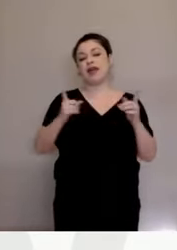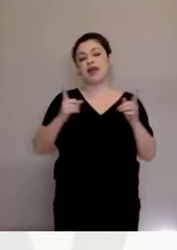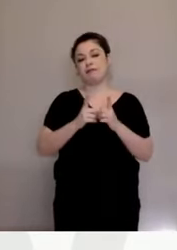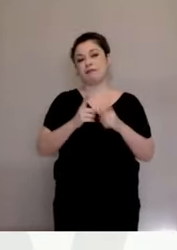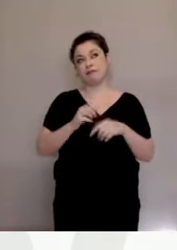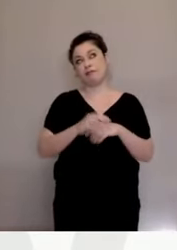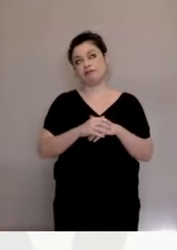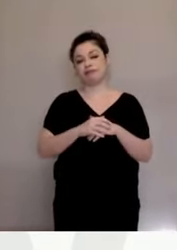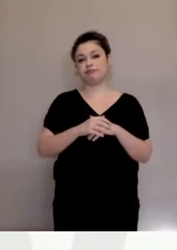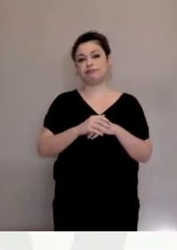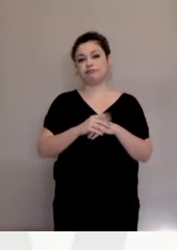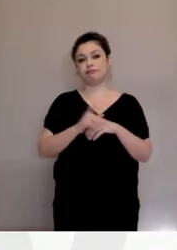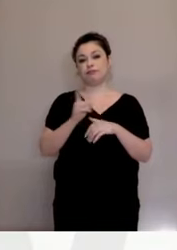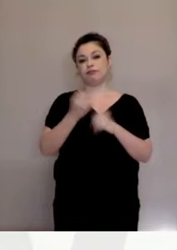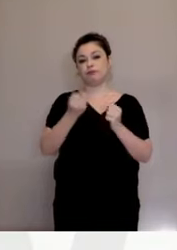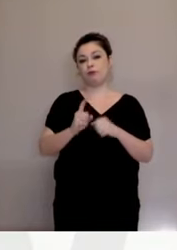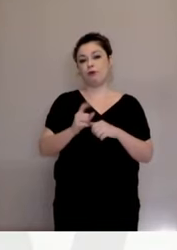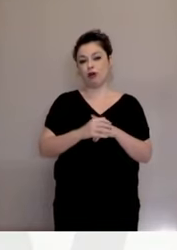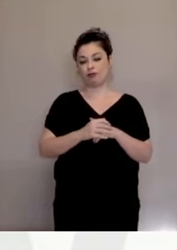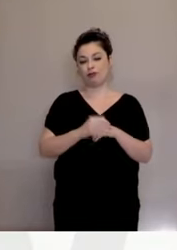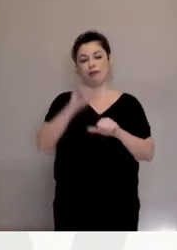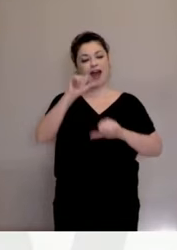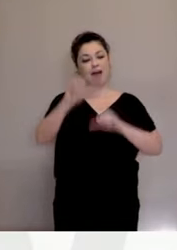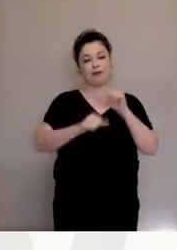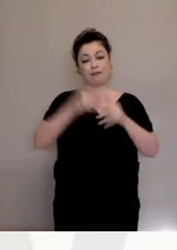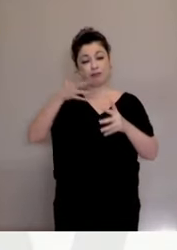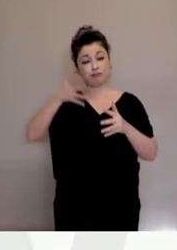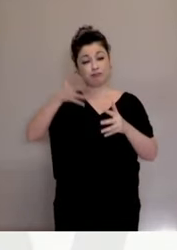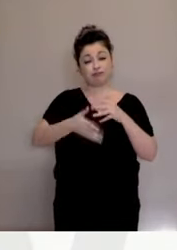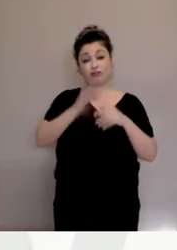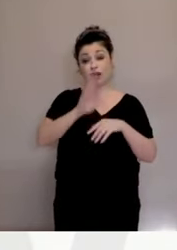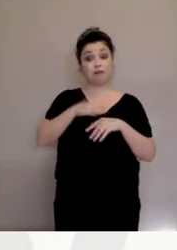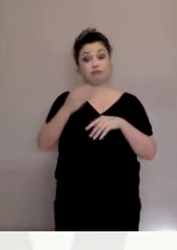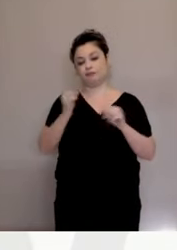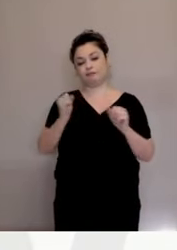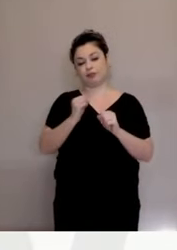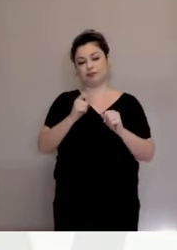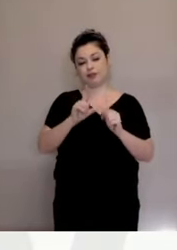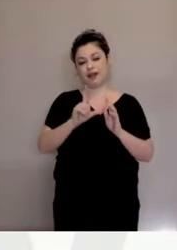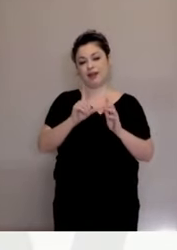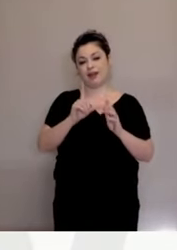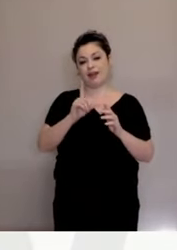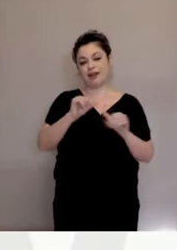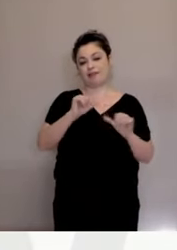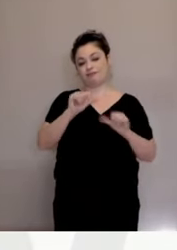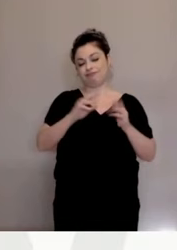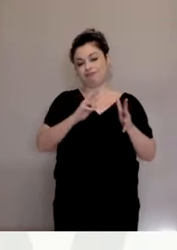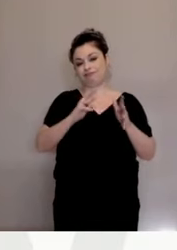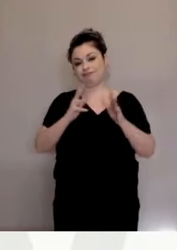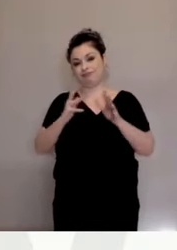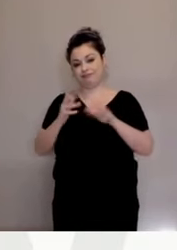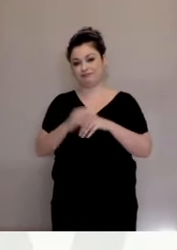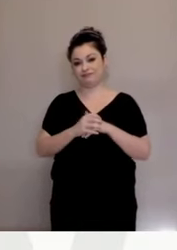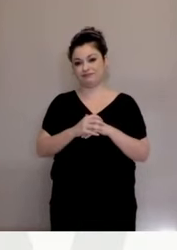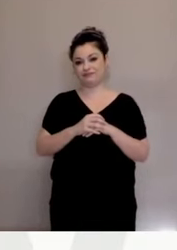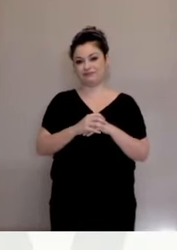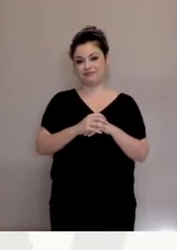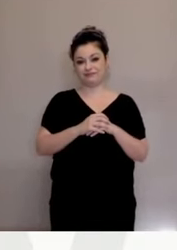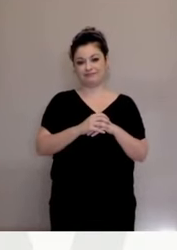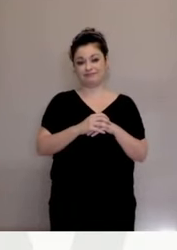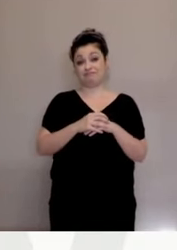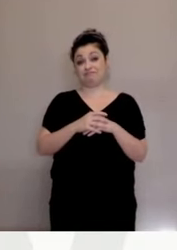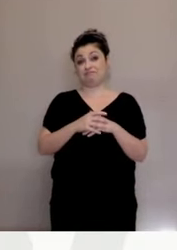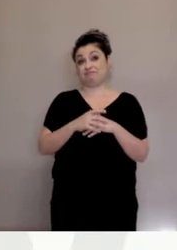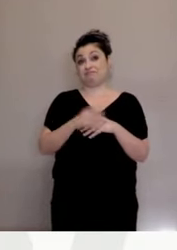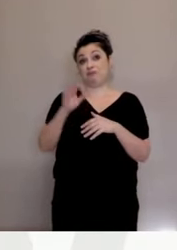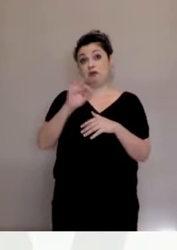un cambiamento tanto profondo, ma si farà. Si farà. O sarà